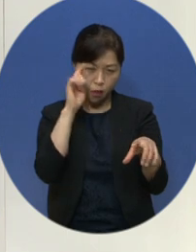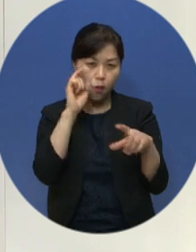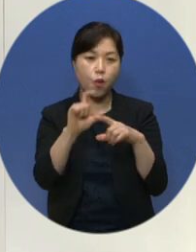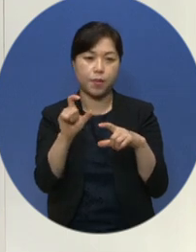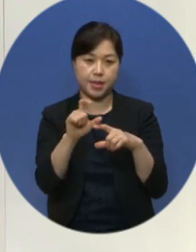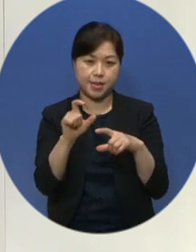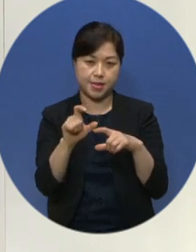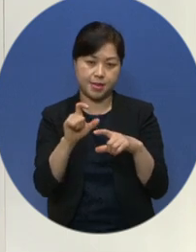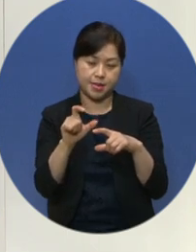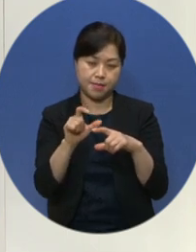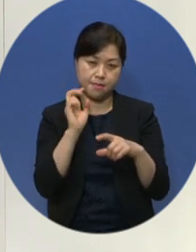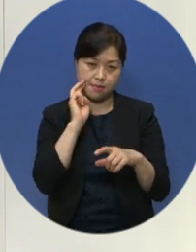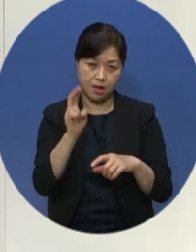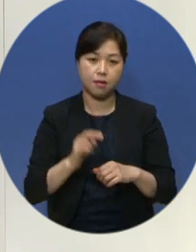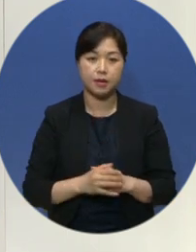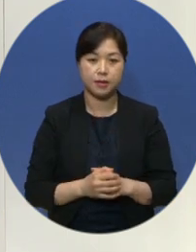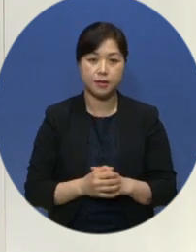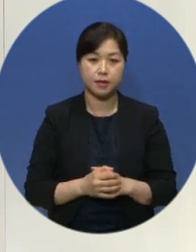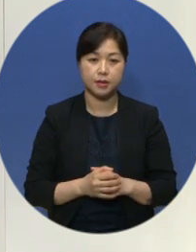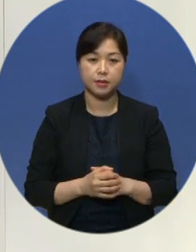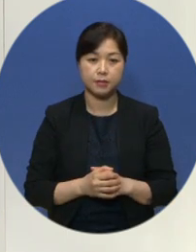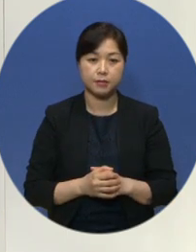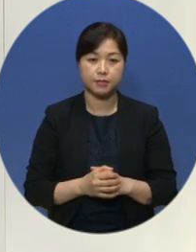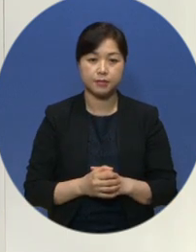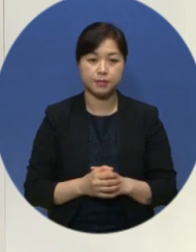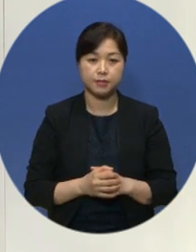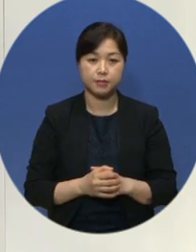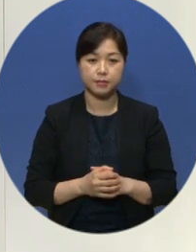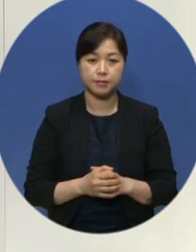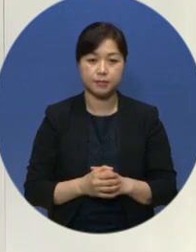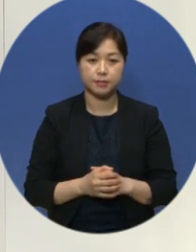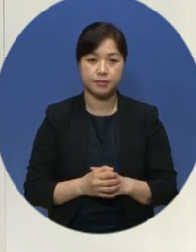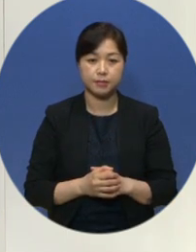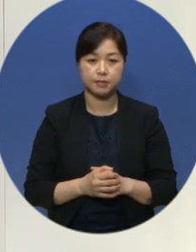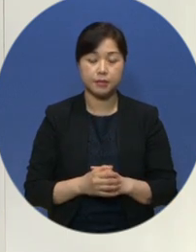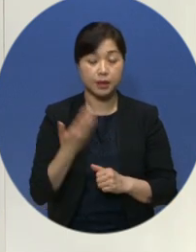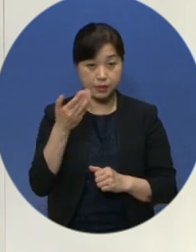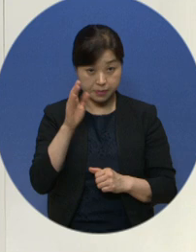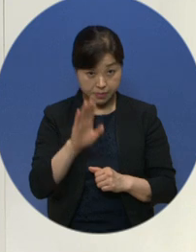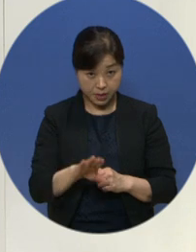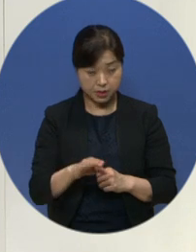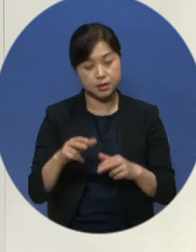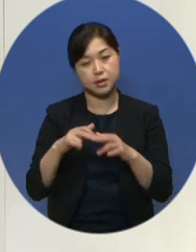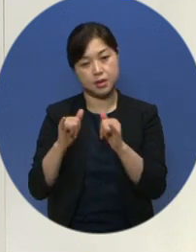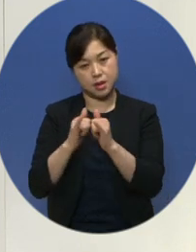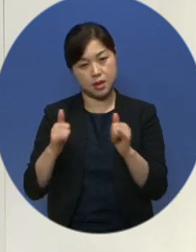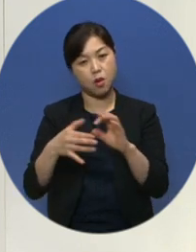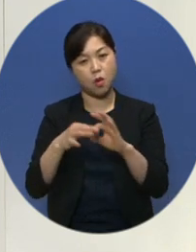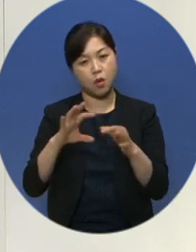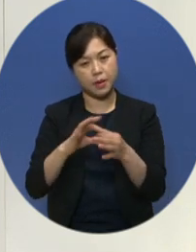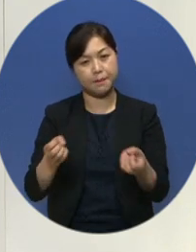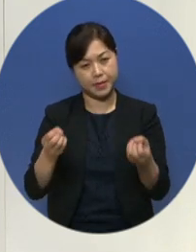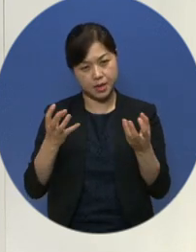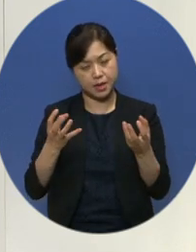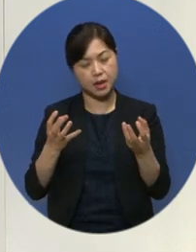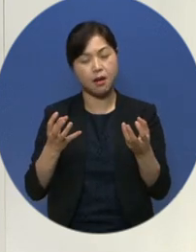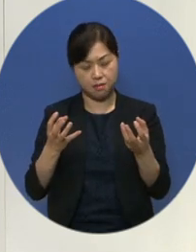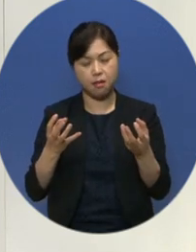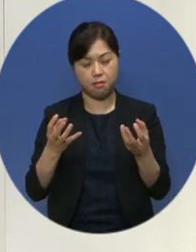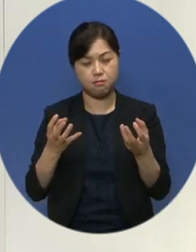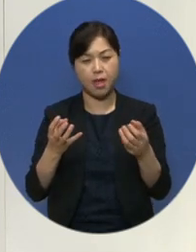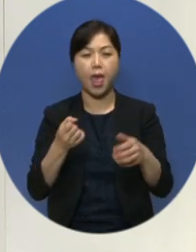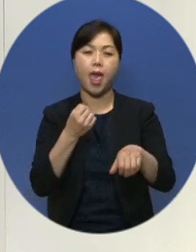했지만 아 저희들이 이제 그 장애인올림픽 또 치루 자 하는 그러한 인제 그